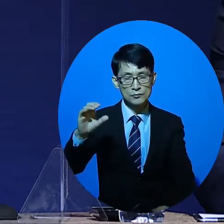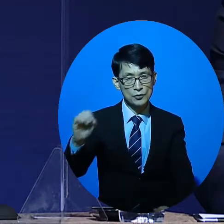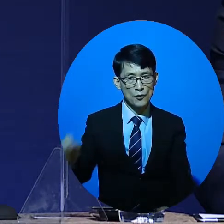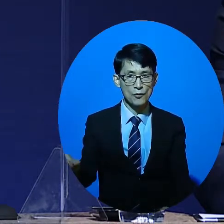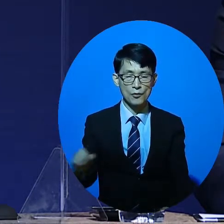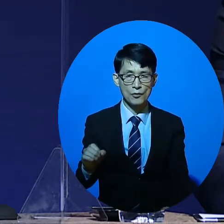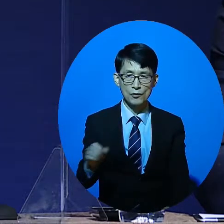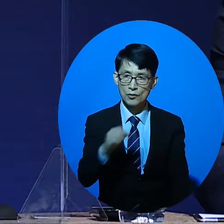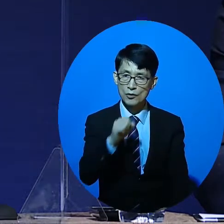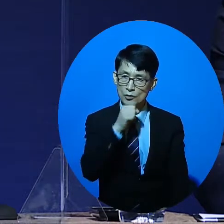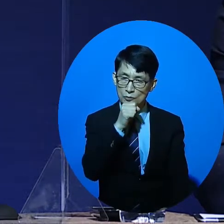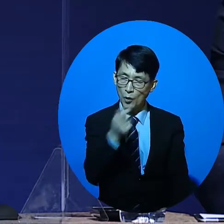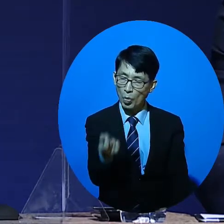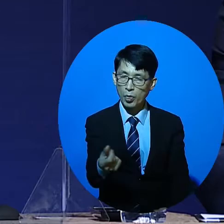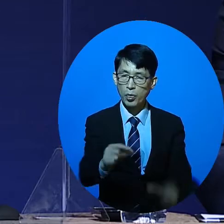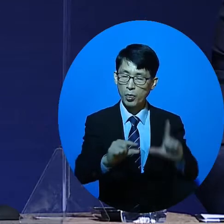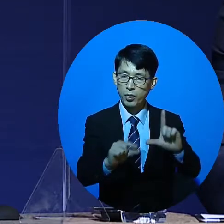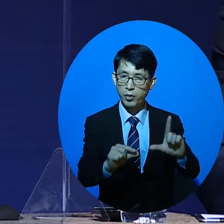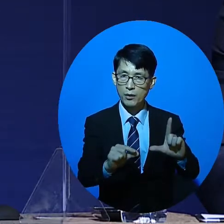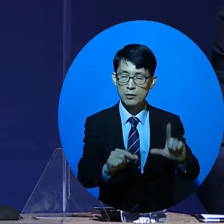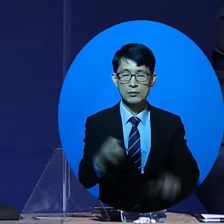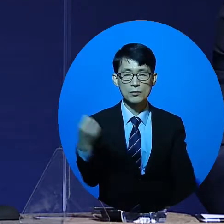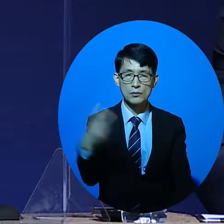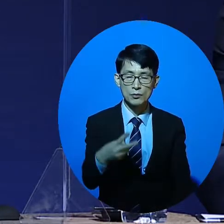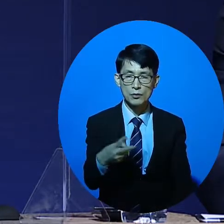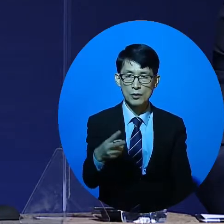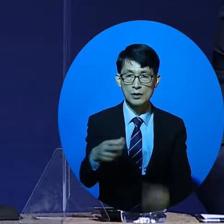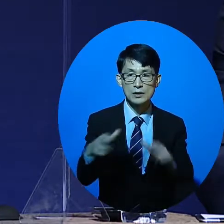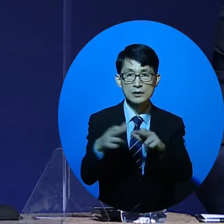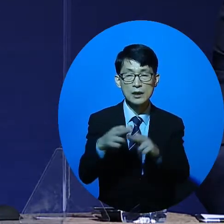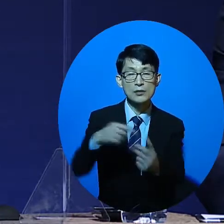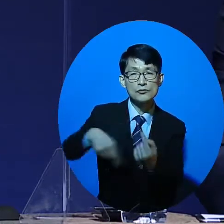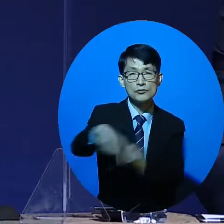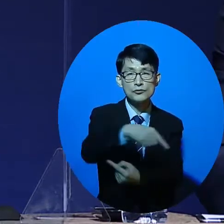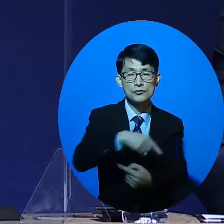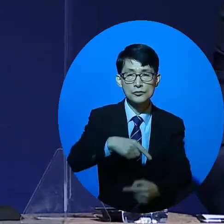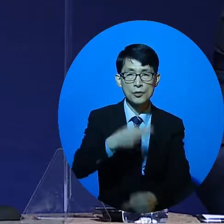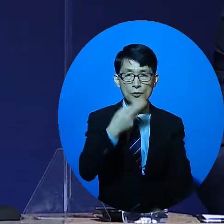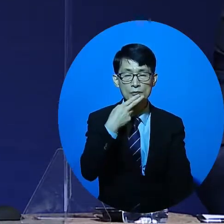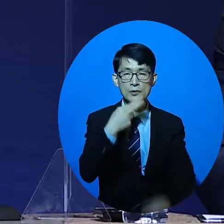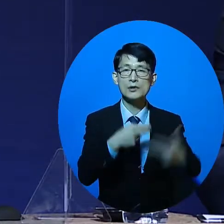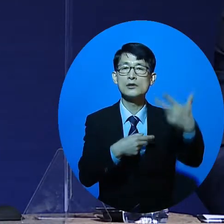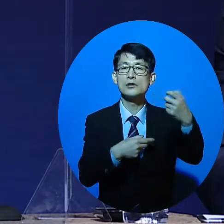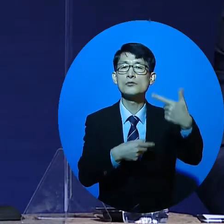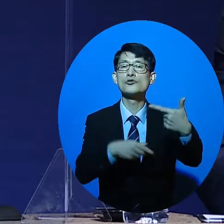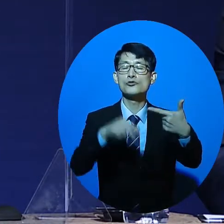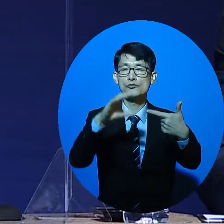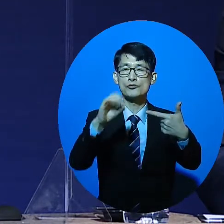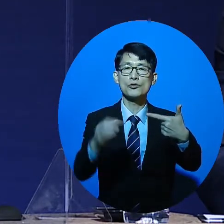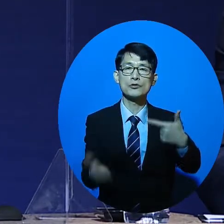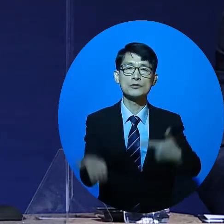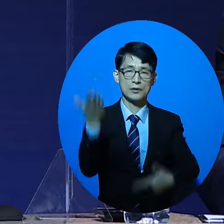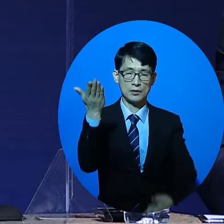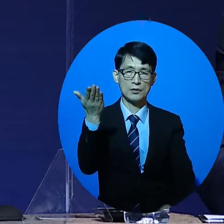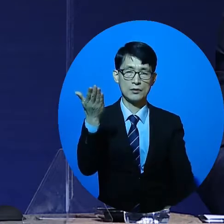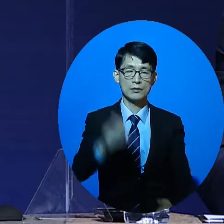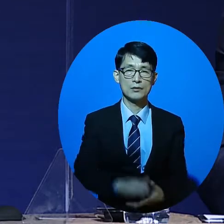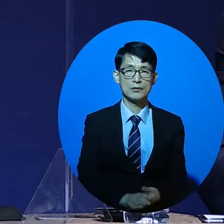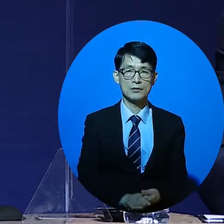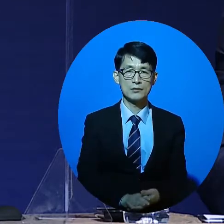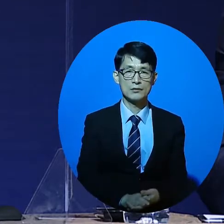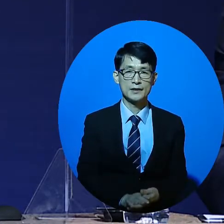프로그램이 운영이 안 되고 있는 데가 76.1%라는 아주 뭐 충격적인 사실이죠. 사실 장애인 여기 오늘 여기